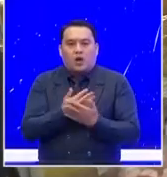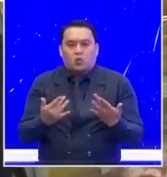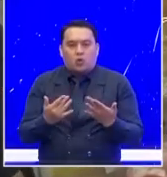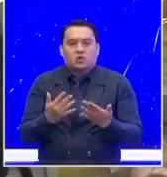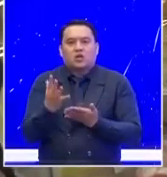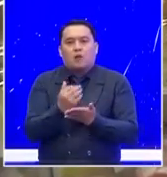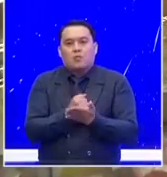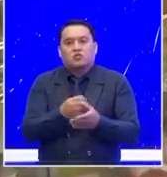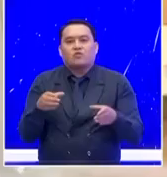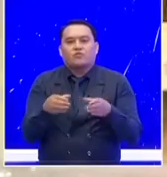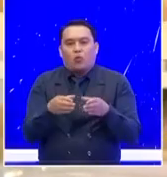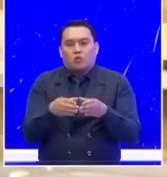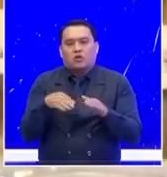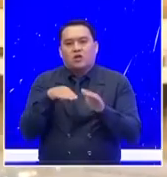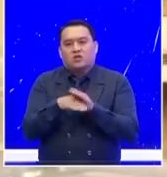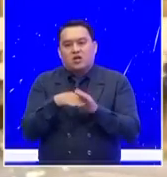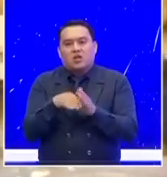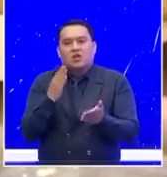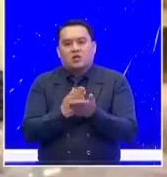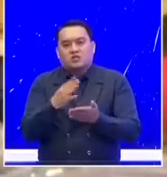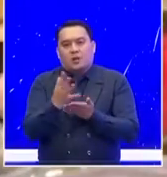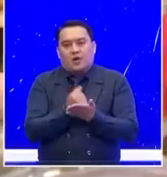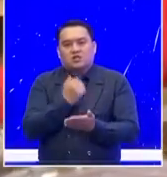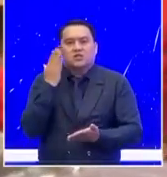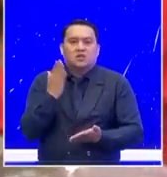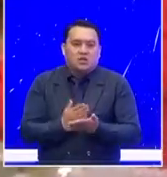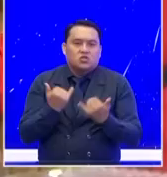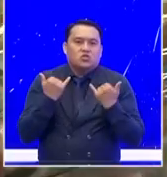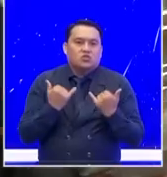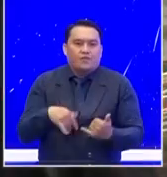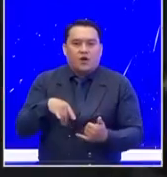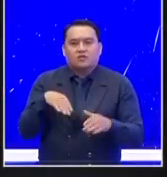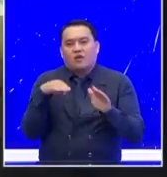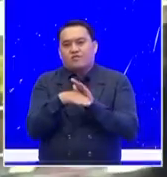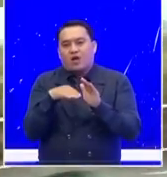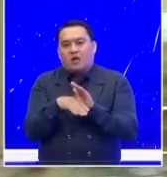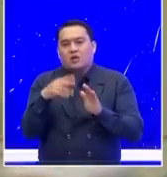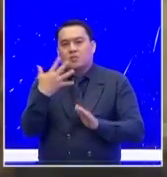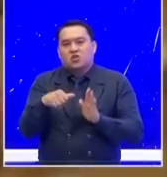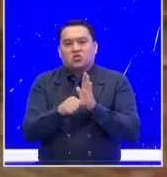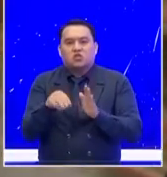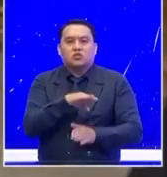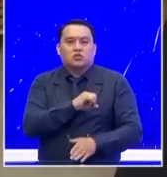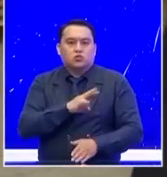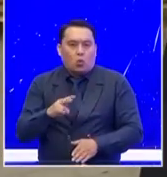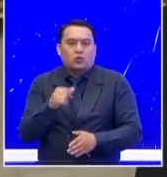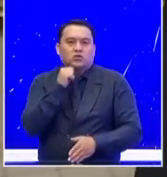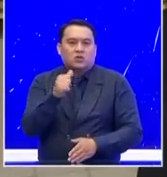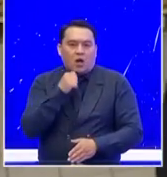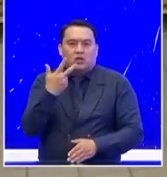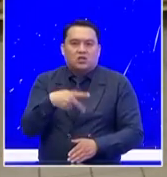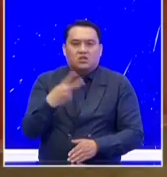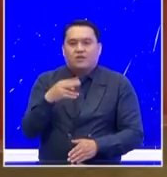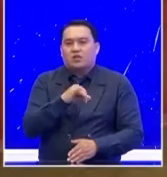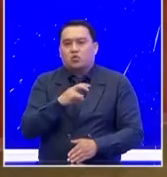в резервном фонде хранится полуторамесячный запас. В настоящее время на складах находится 56 тонн сахара,